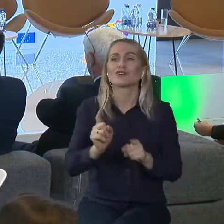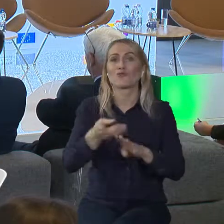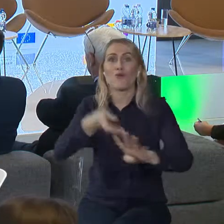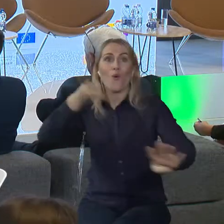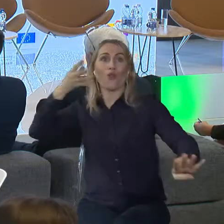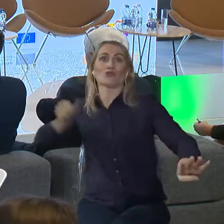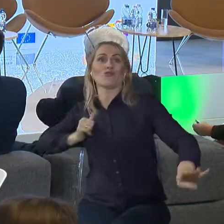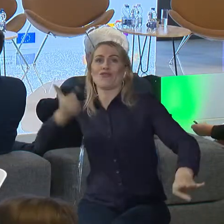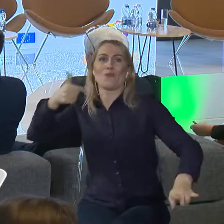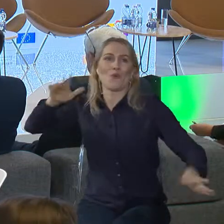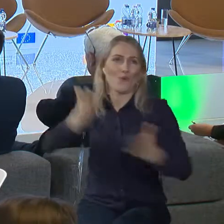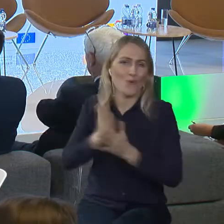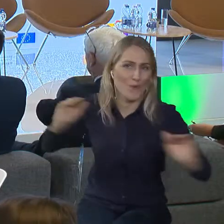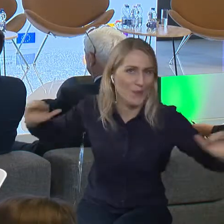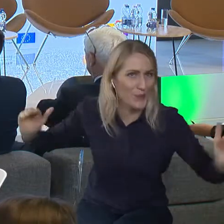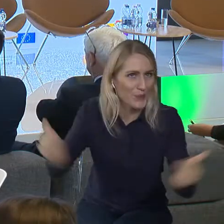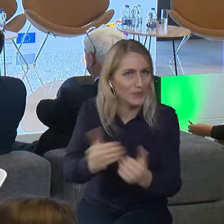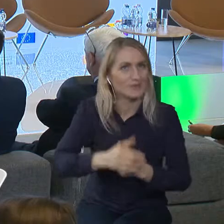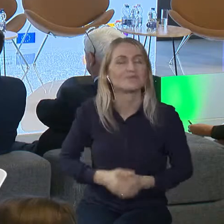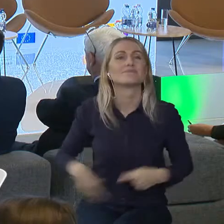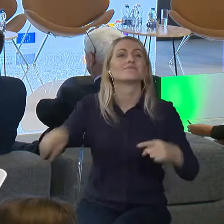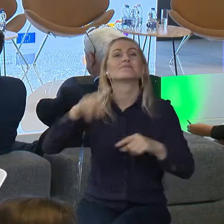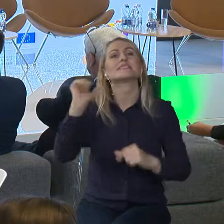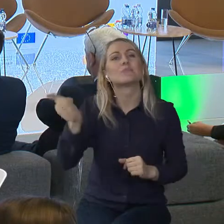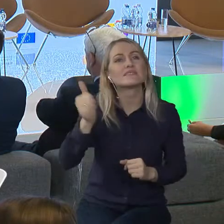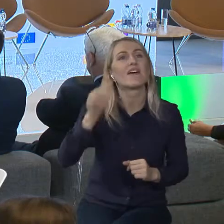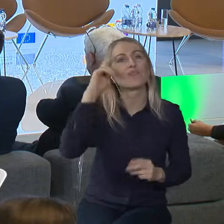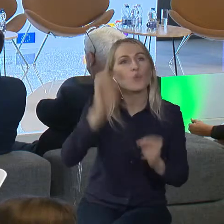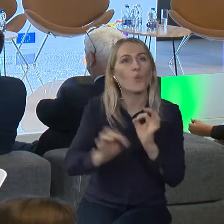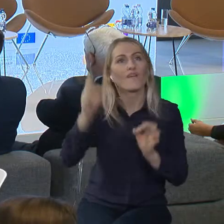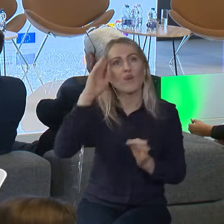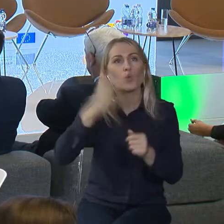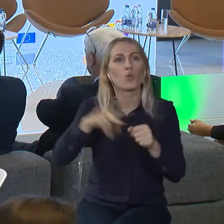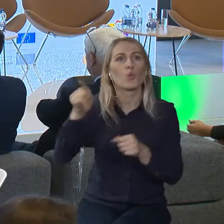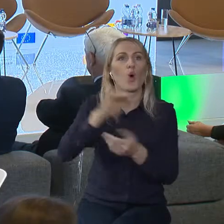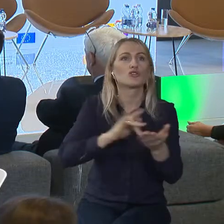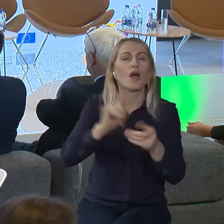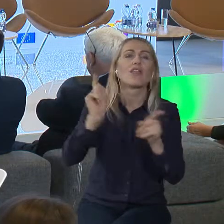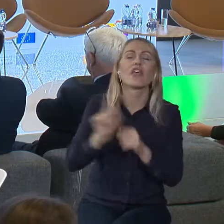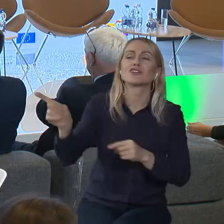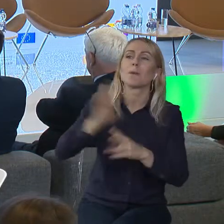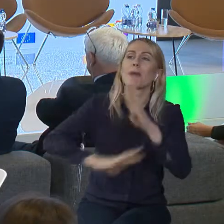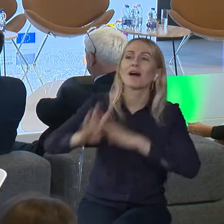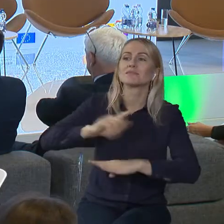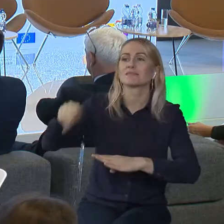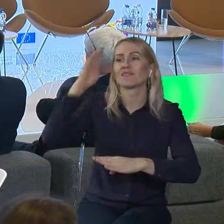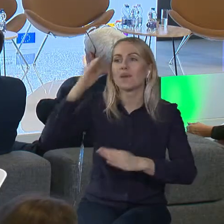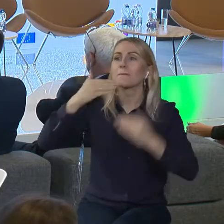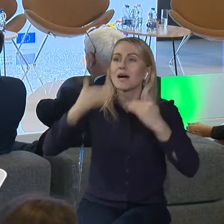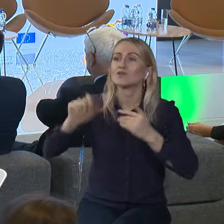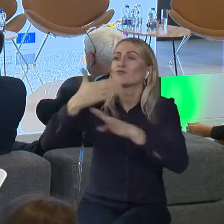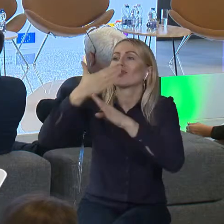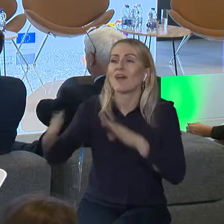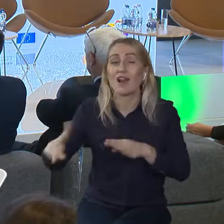kolejek w wyspecjalizowanych ośrodkach. No i dla pacjenta podpowiedzi, co dalej, prawda? W sytuacji,